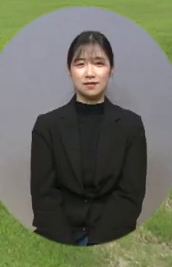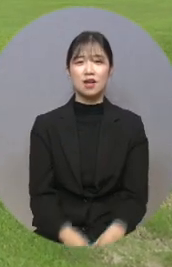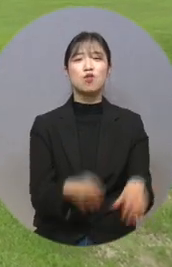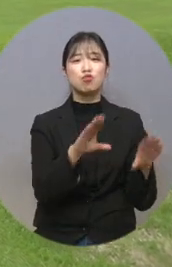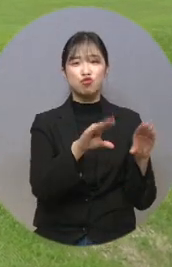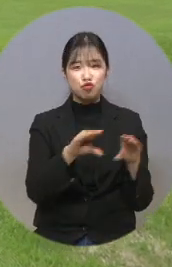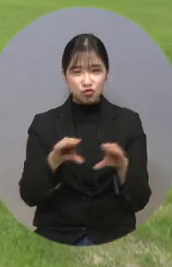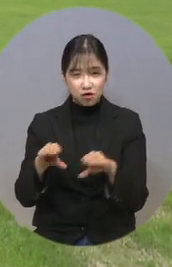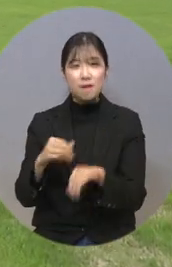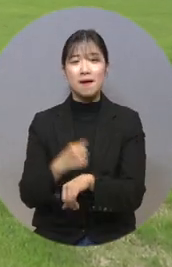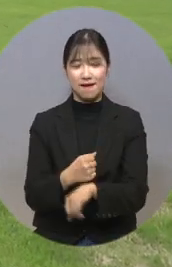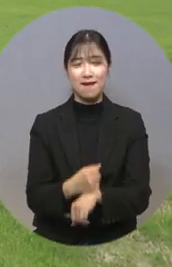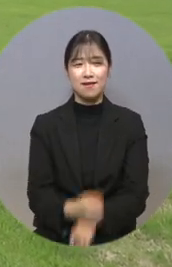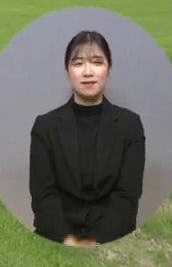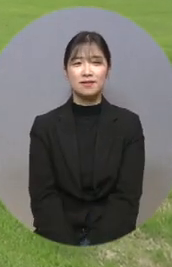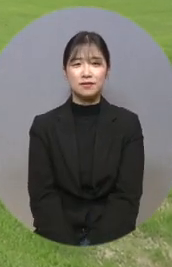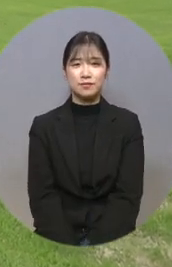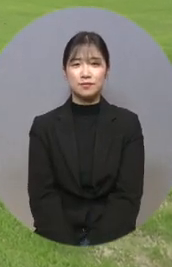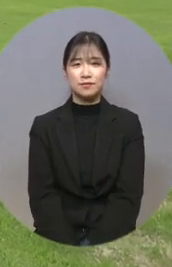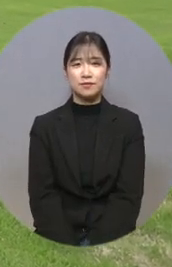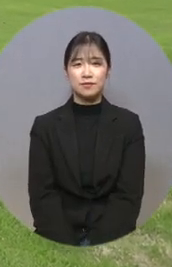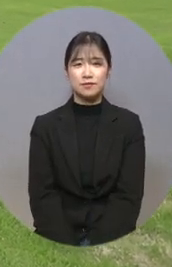부드럽게 치면 됐냐.